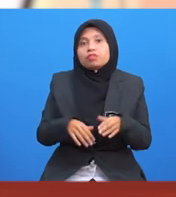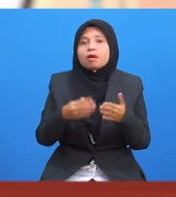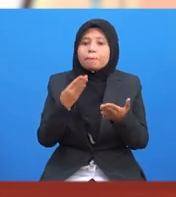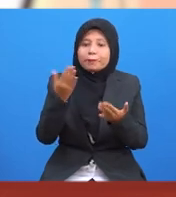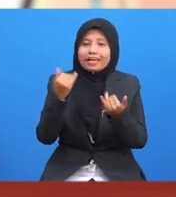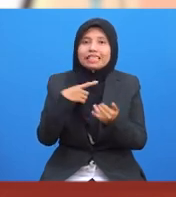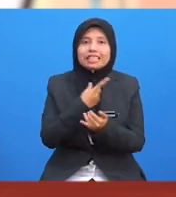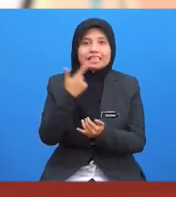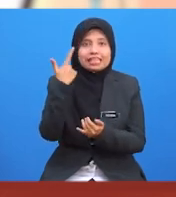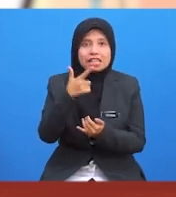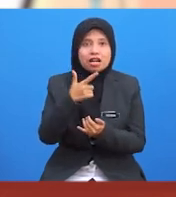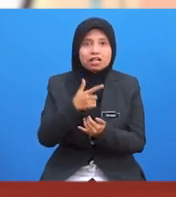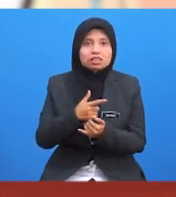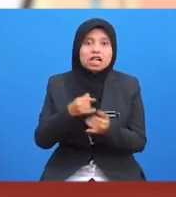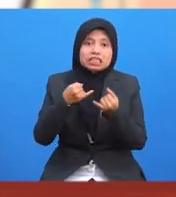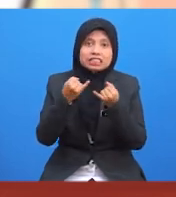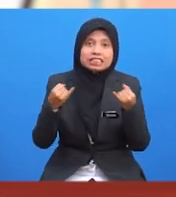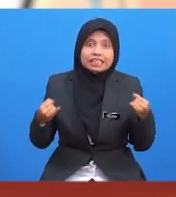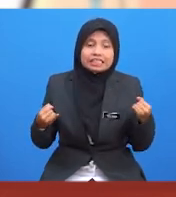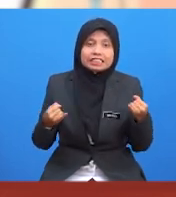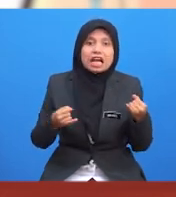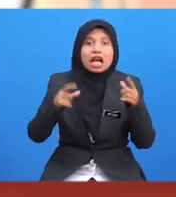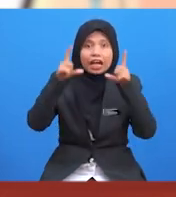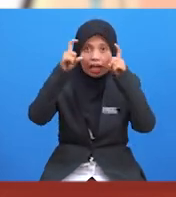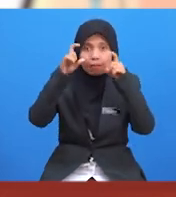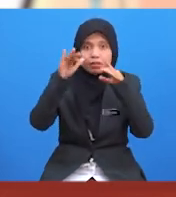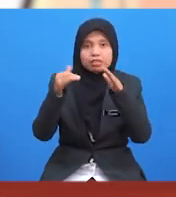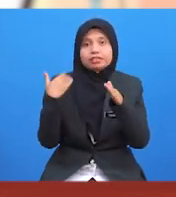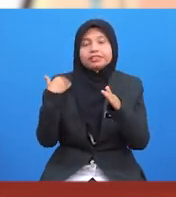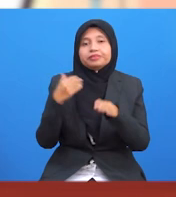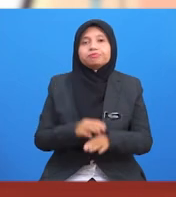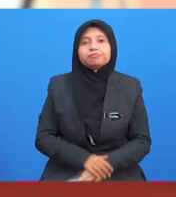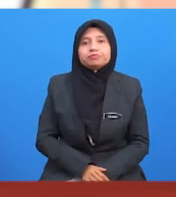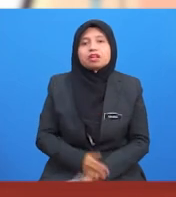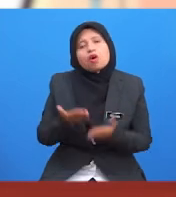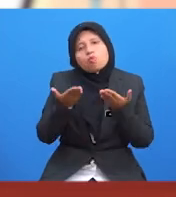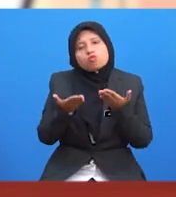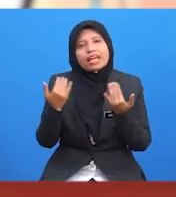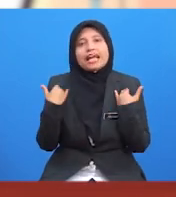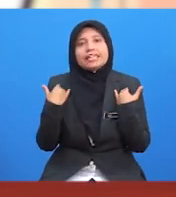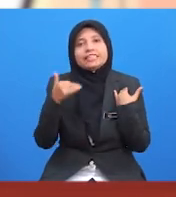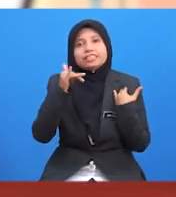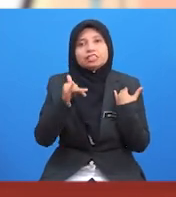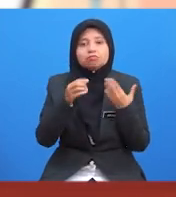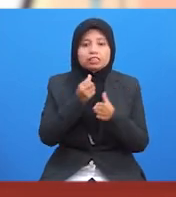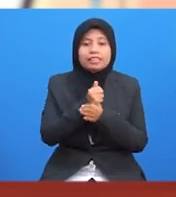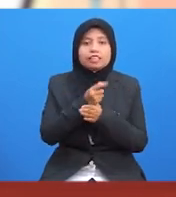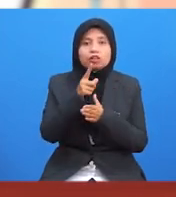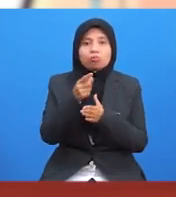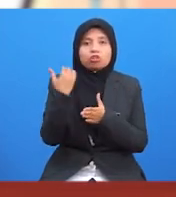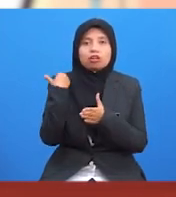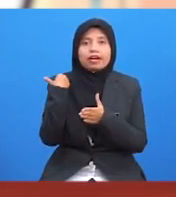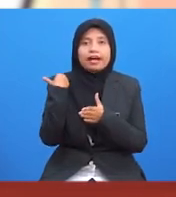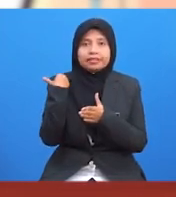kita lihat beberapa jenis kamera yang ada di luar sana. Mungkin ada yang di antara kamu yang